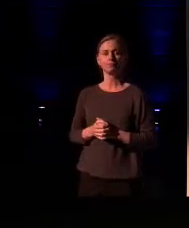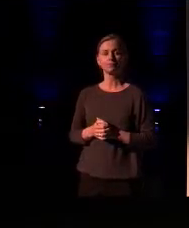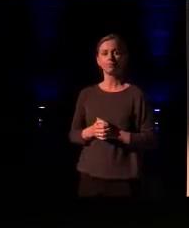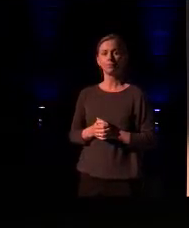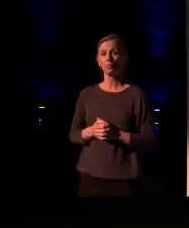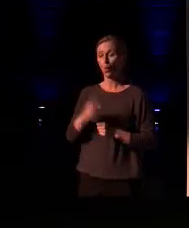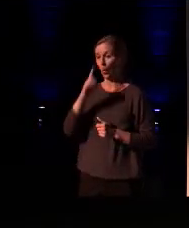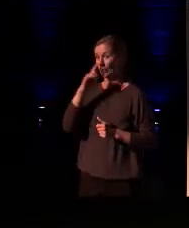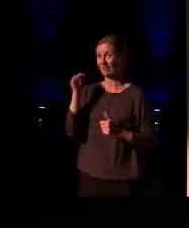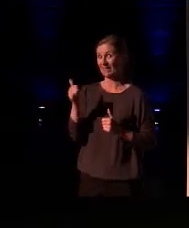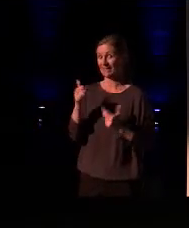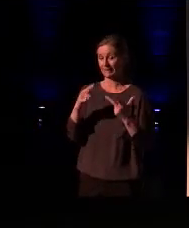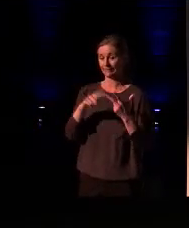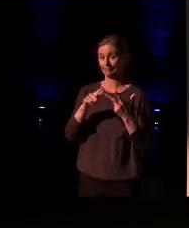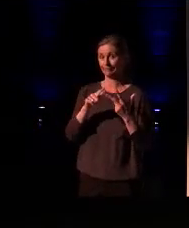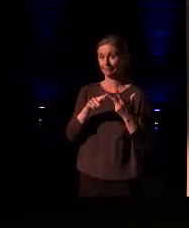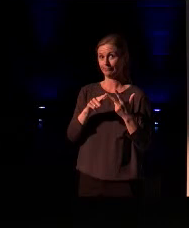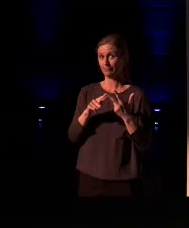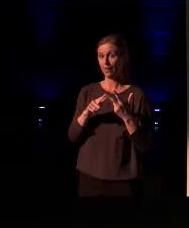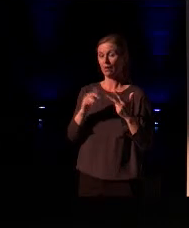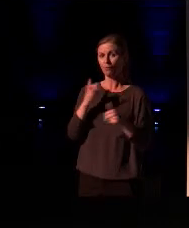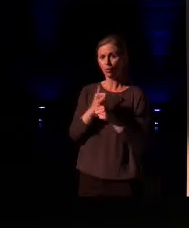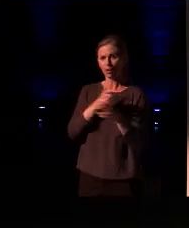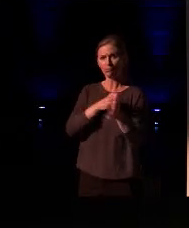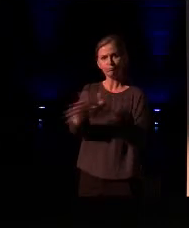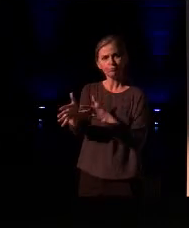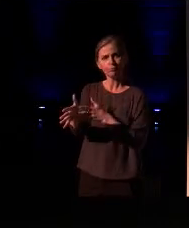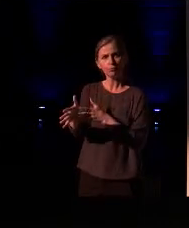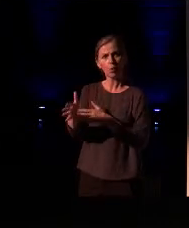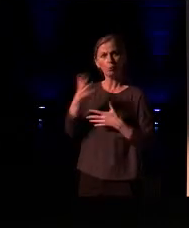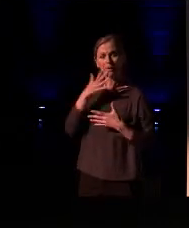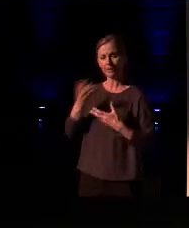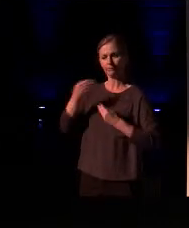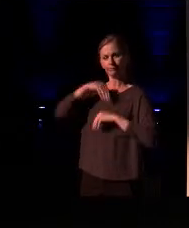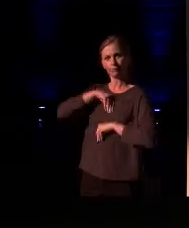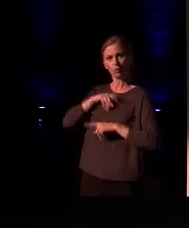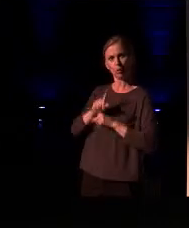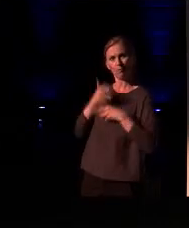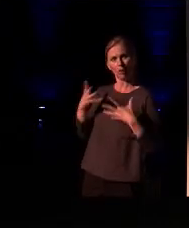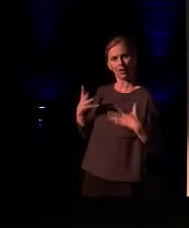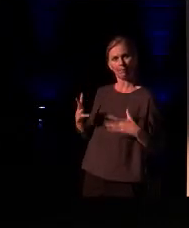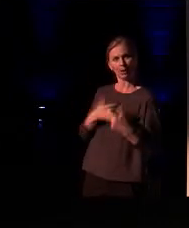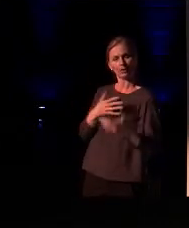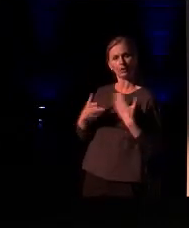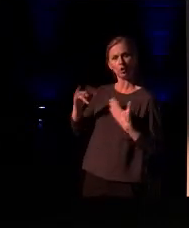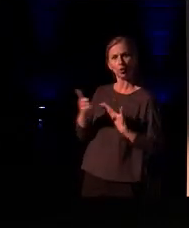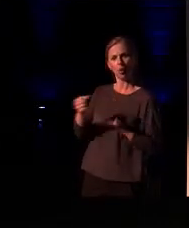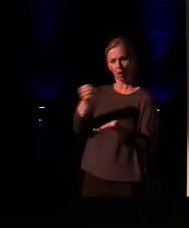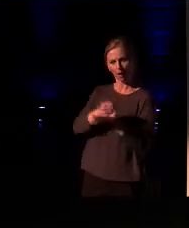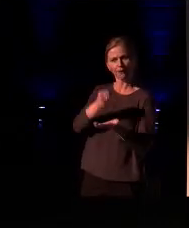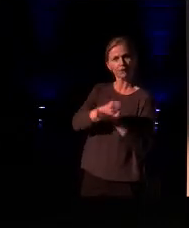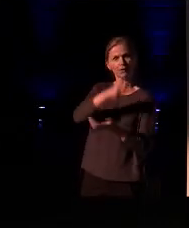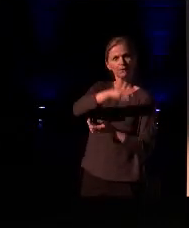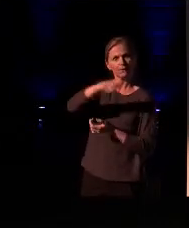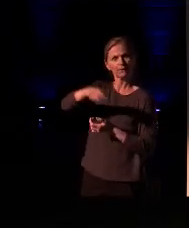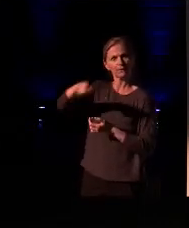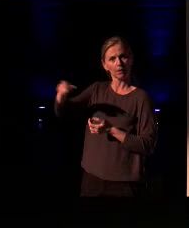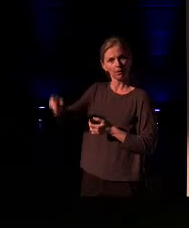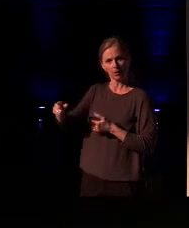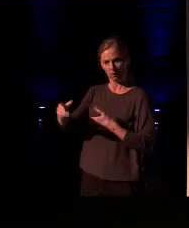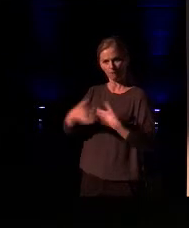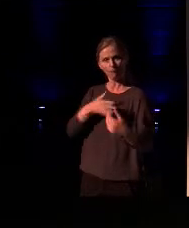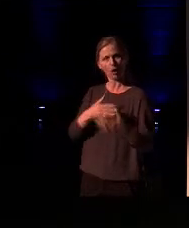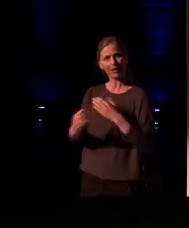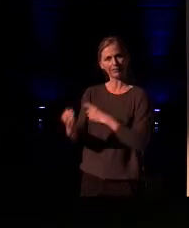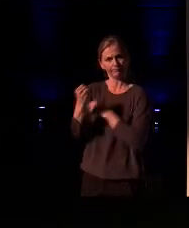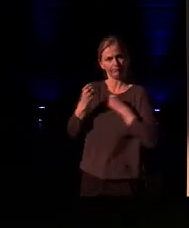det aller viktigste, for at vi skal få det til og få det til å bli en del av den vanlige praksisen vår, det ansatte som har faglig